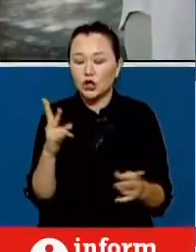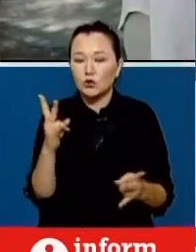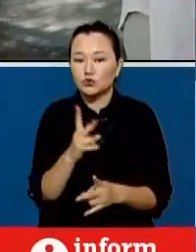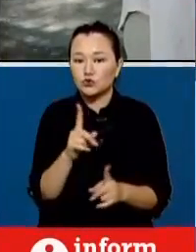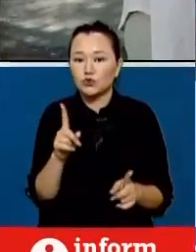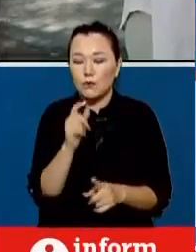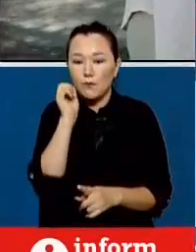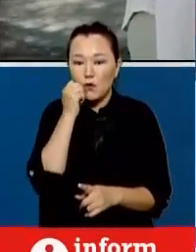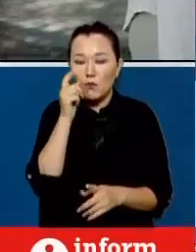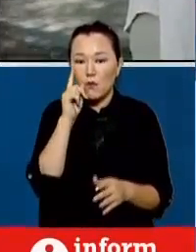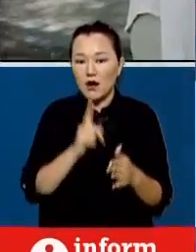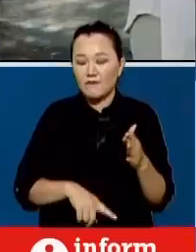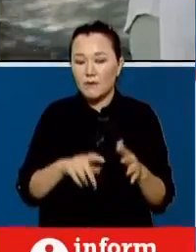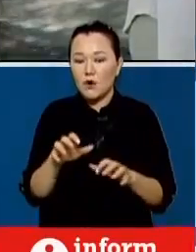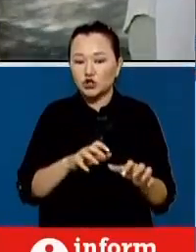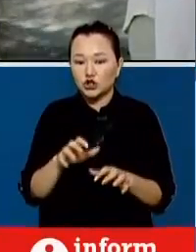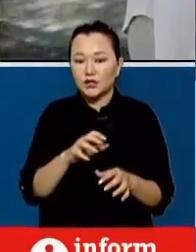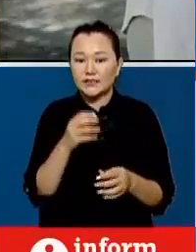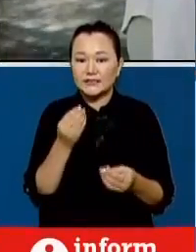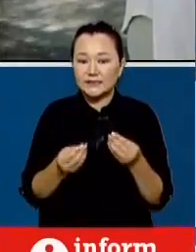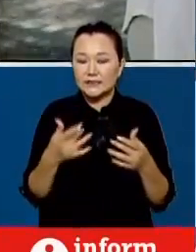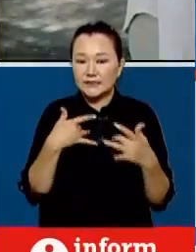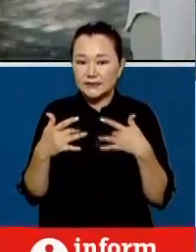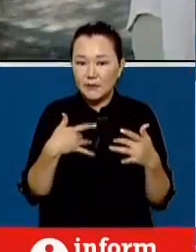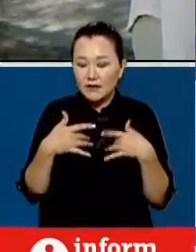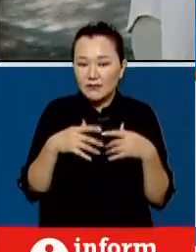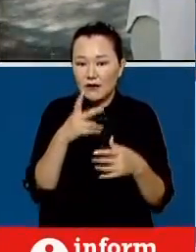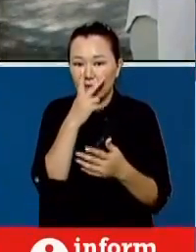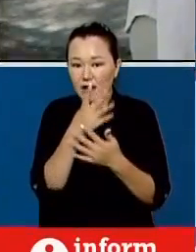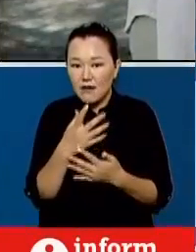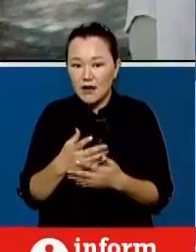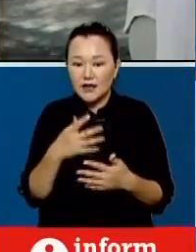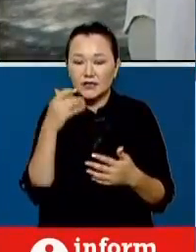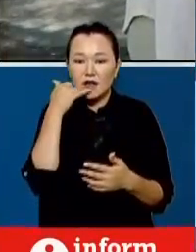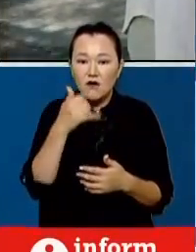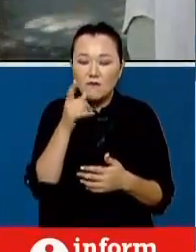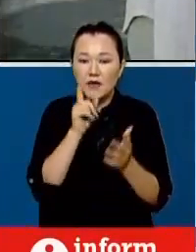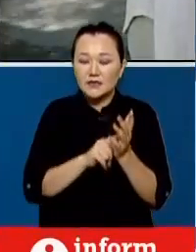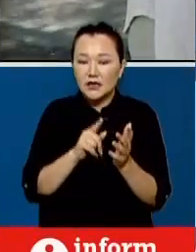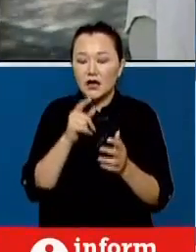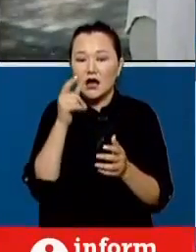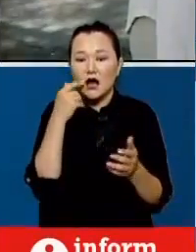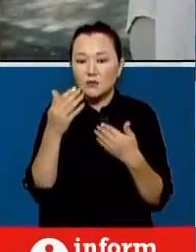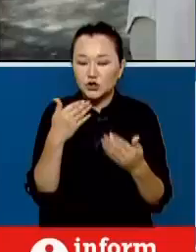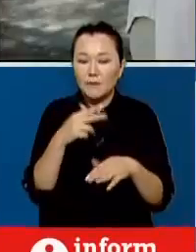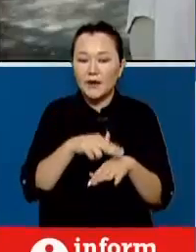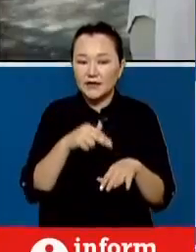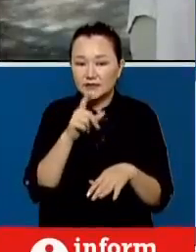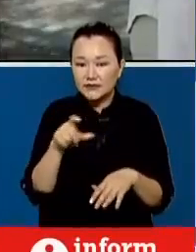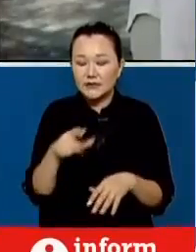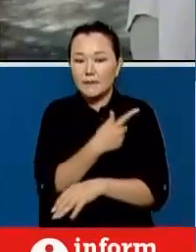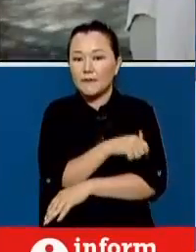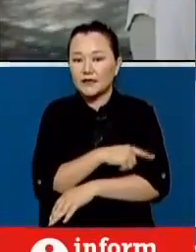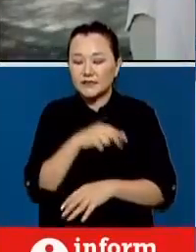Чтобы бабушка поверила, мошенники разыграли целый спектакль. По телефону с пенсионеркой общались якобы полицейский,